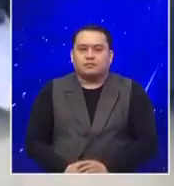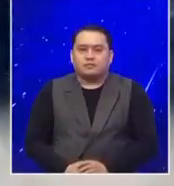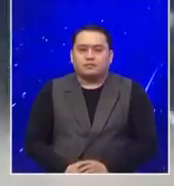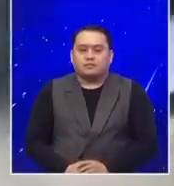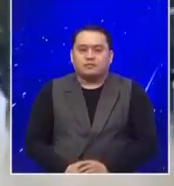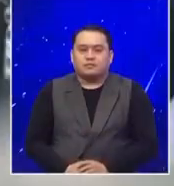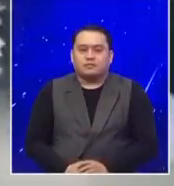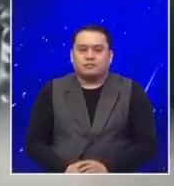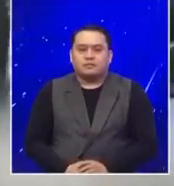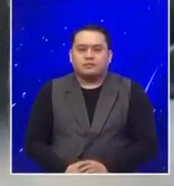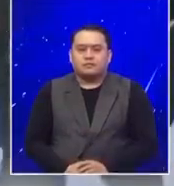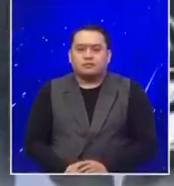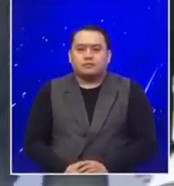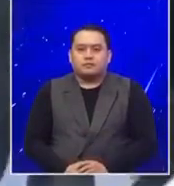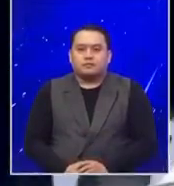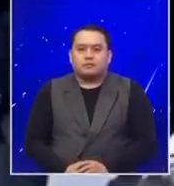задержаниях.